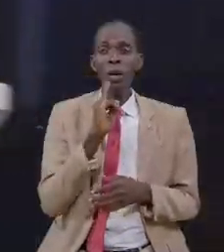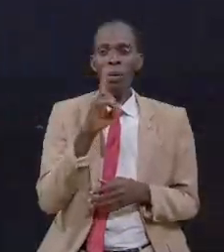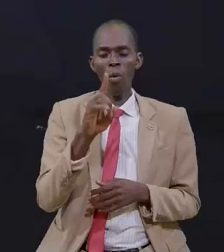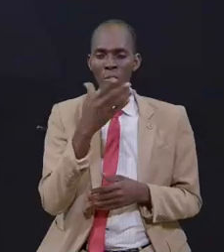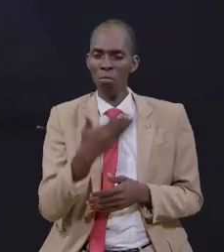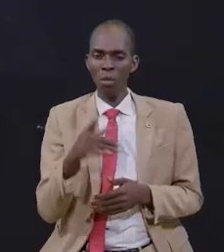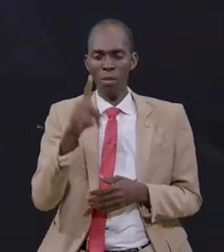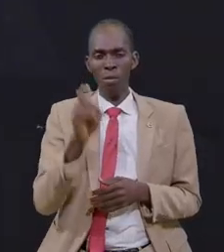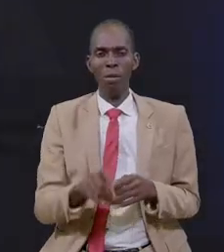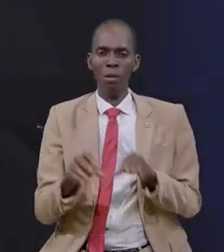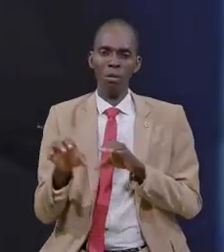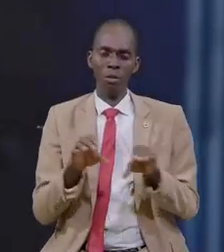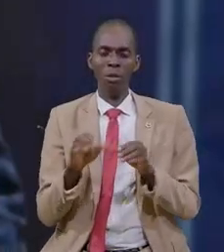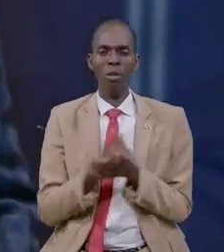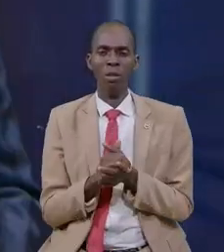devez faire.